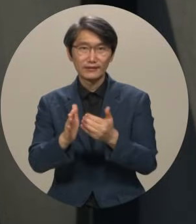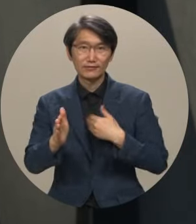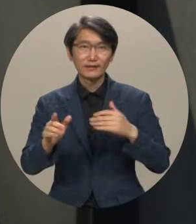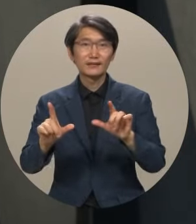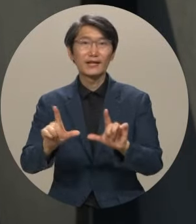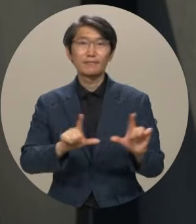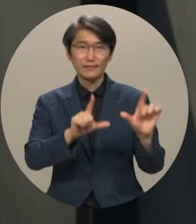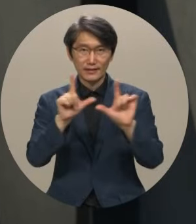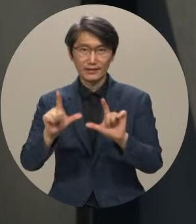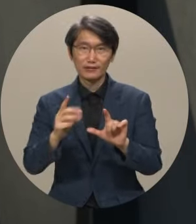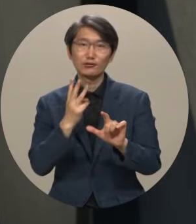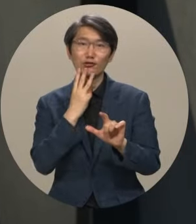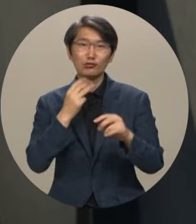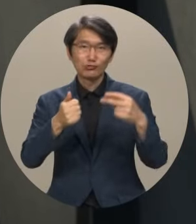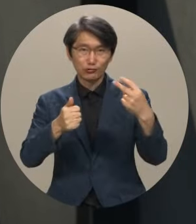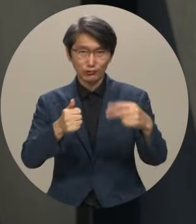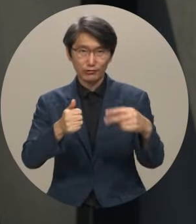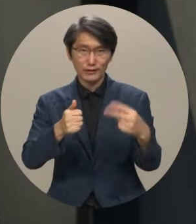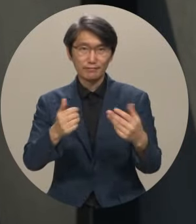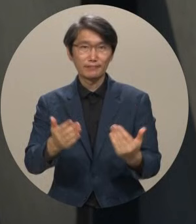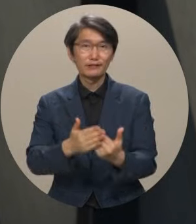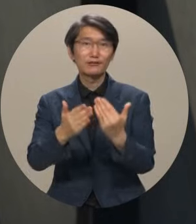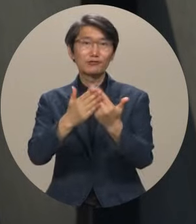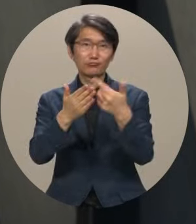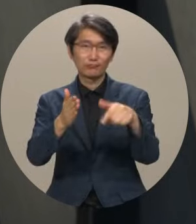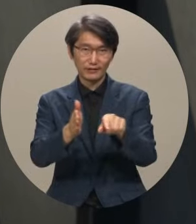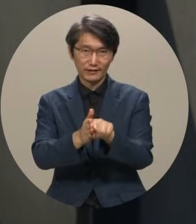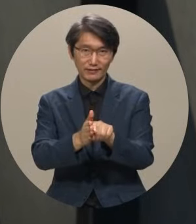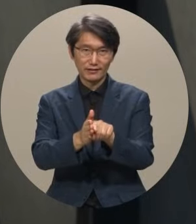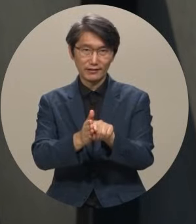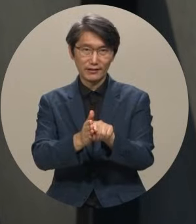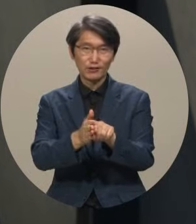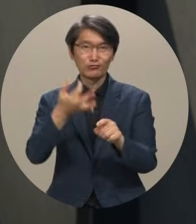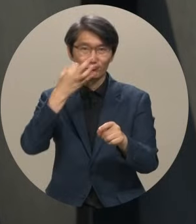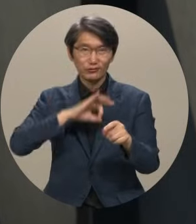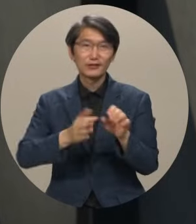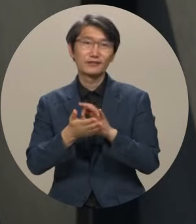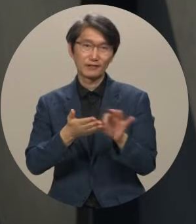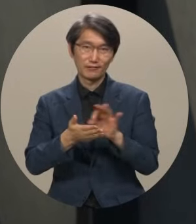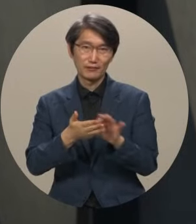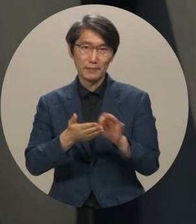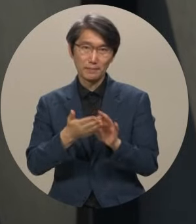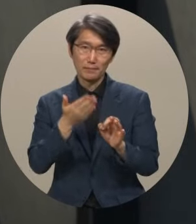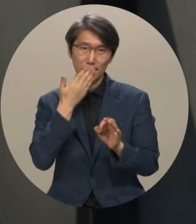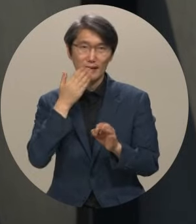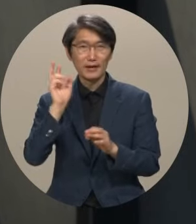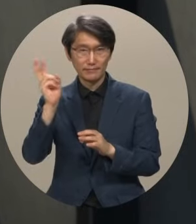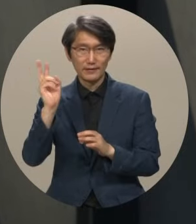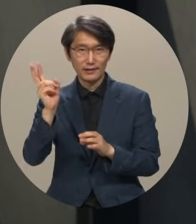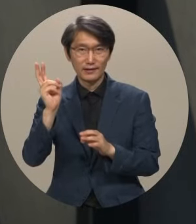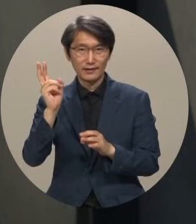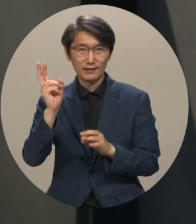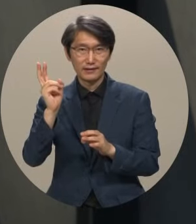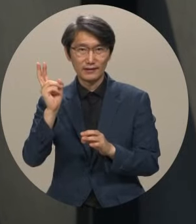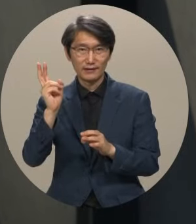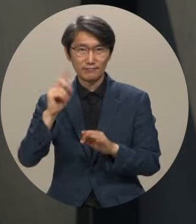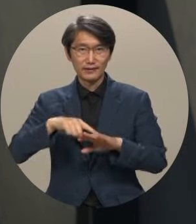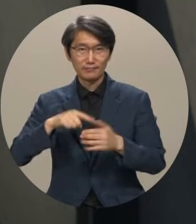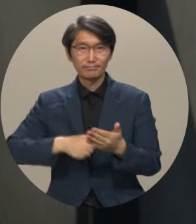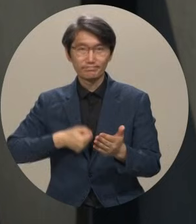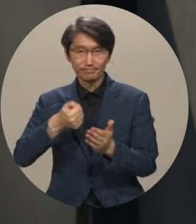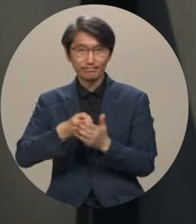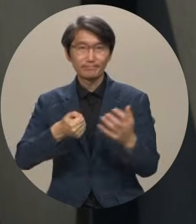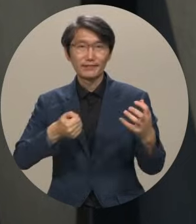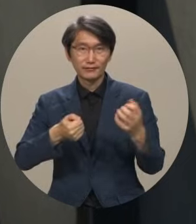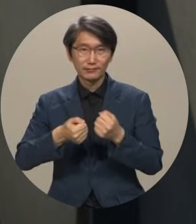삶이 서울 교육의 발전을 위해서 유용하게 쓰일 수 있을 거 아닌가 이런 결심으로